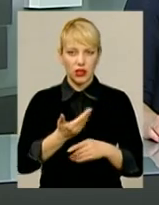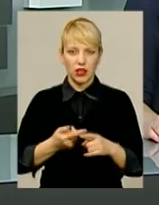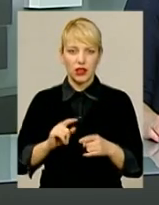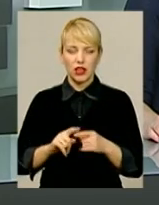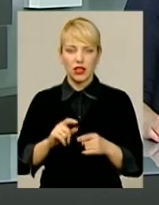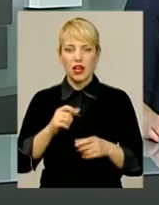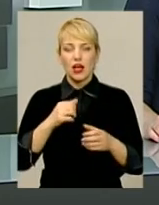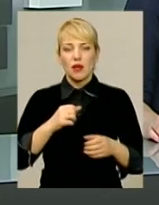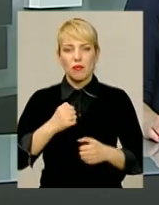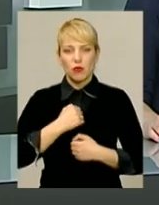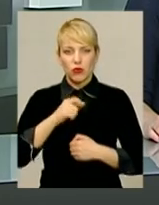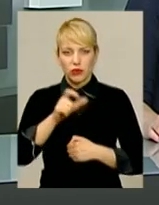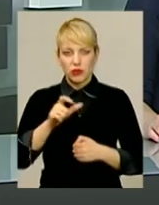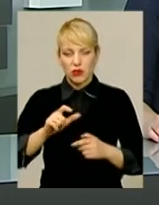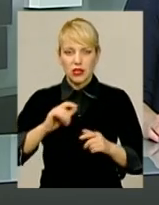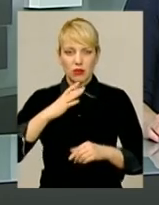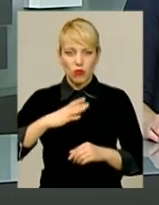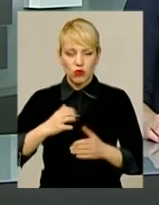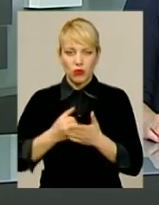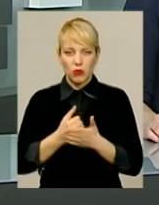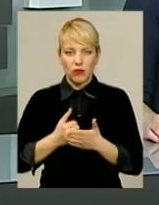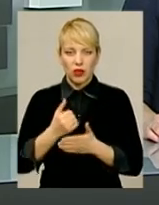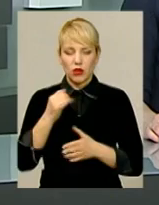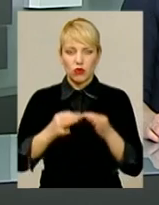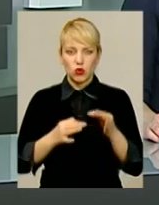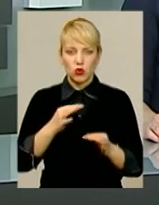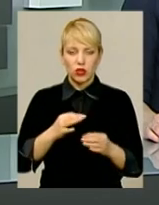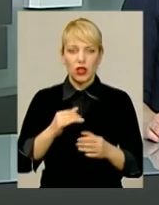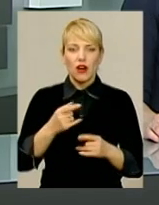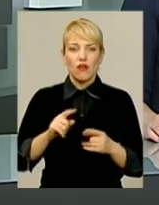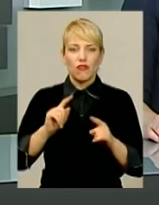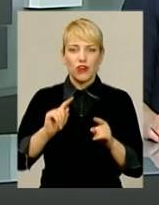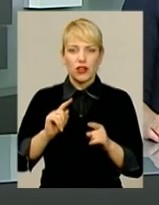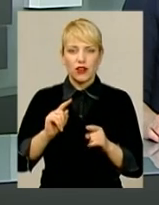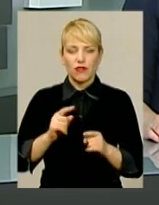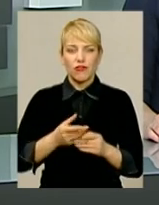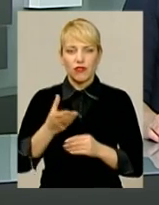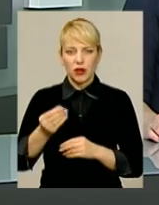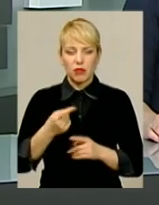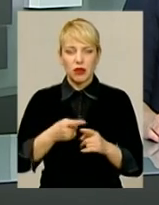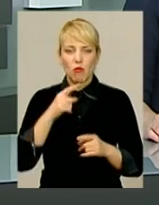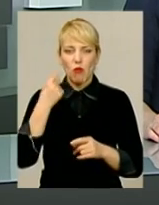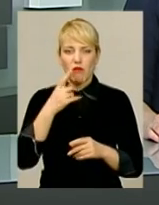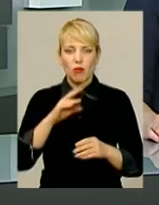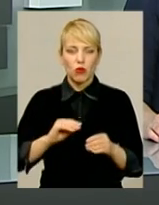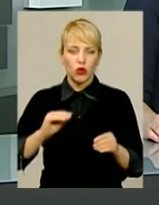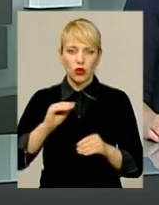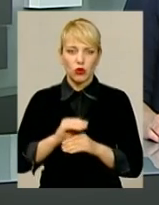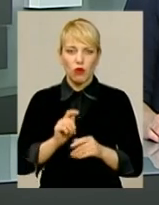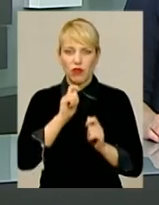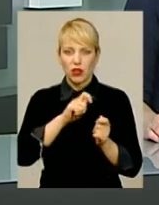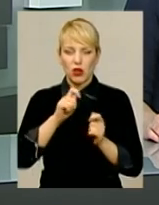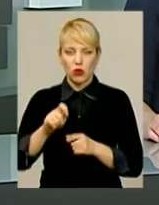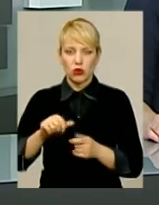гірсько-піхотної бригади змушені у суді вибивати обіцяних державою виплат. Йдеться про додаткову винагороду за безпосередню участь у бойових діях.